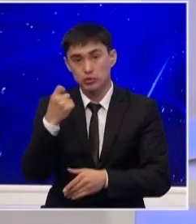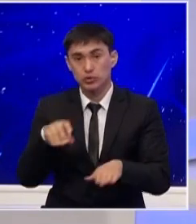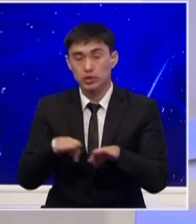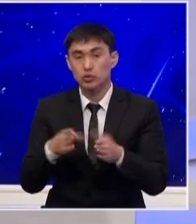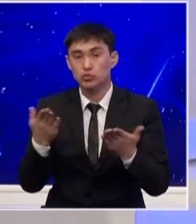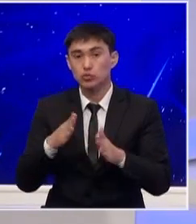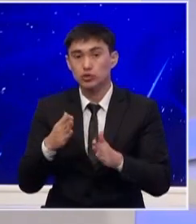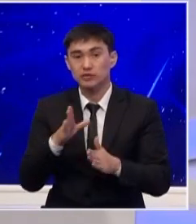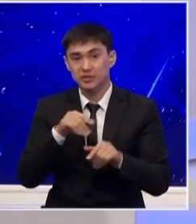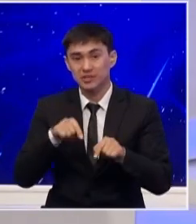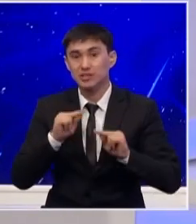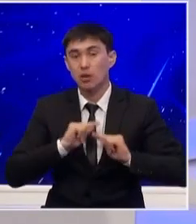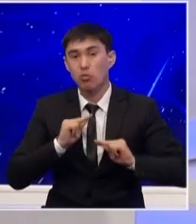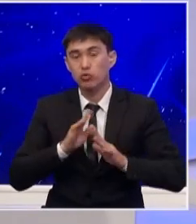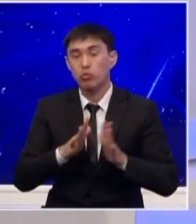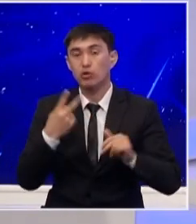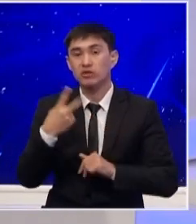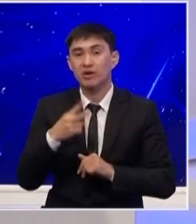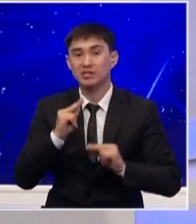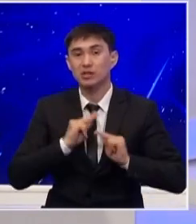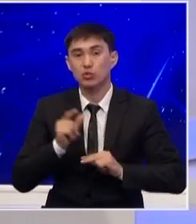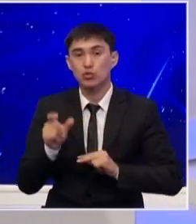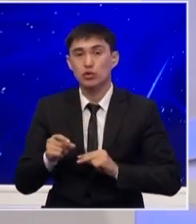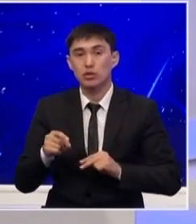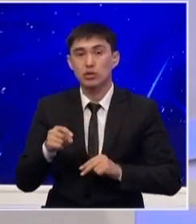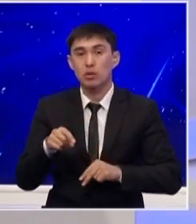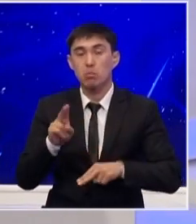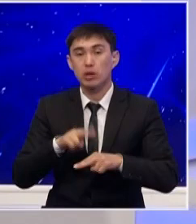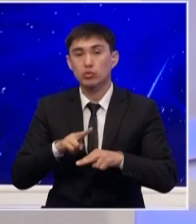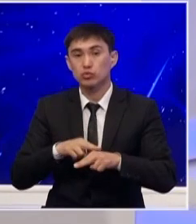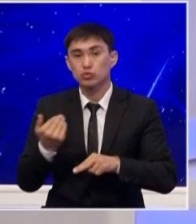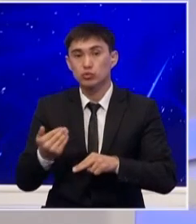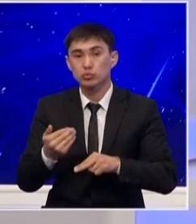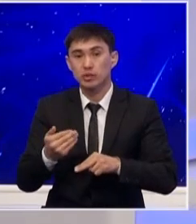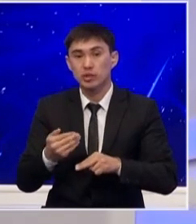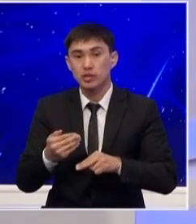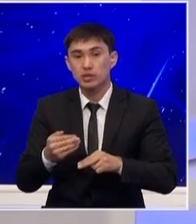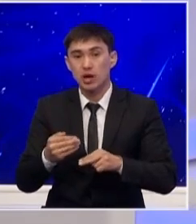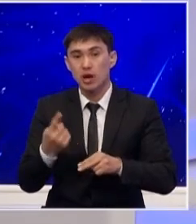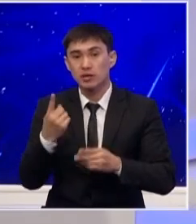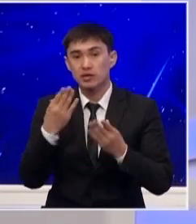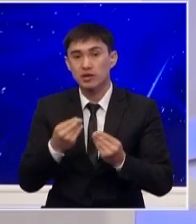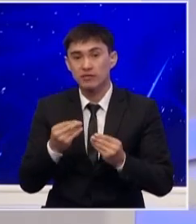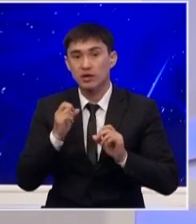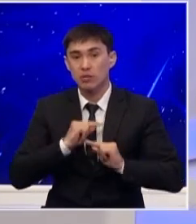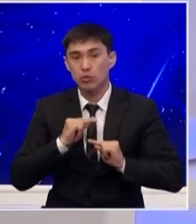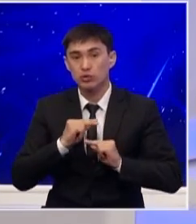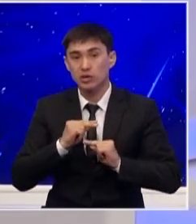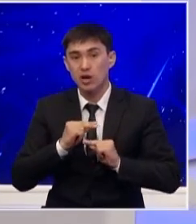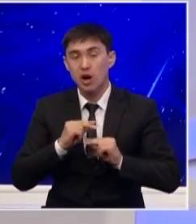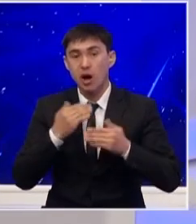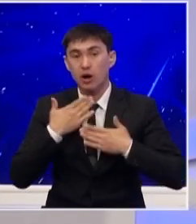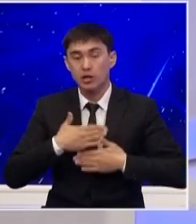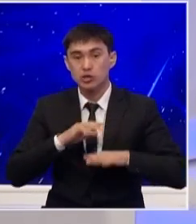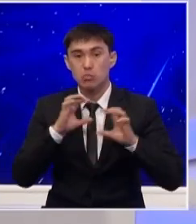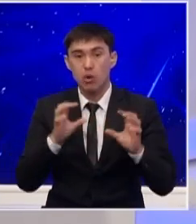подобных случаев здесь работает более 20 сотрудников патрульной службы полиции. За ходом однодневной работы стражи порядка, охраняющих покой